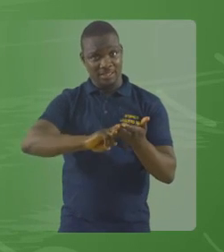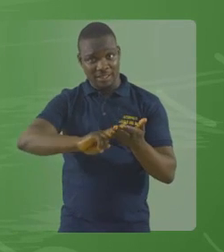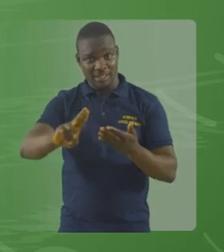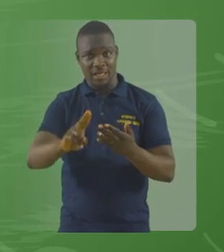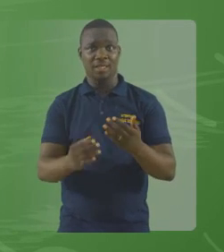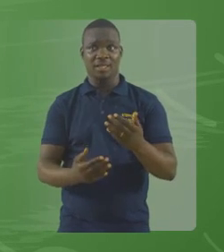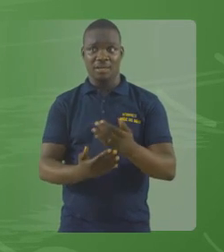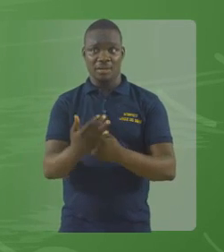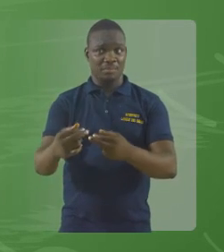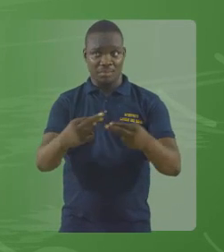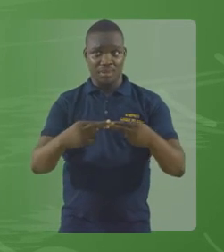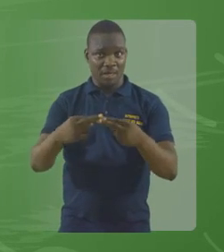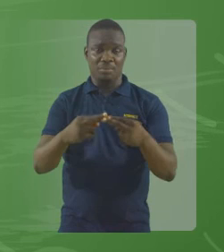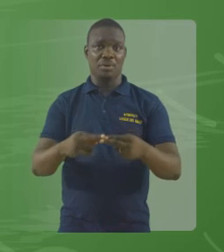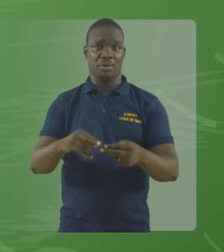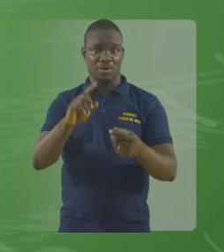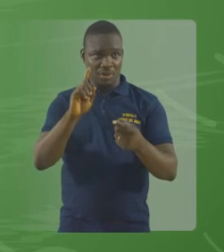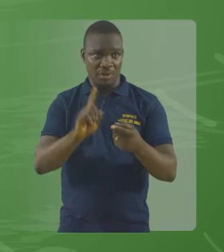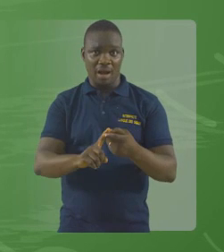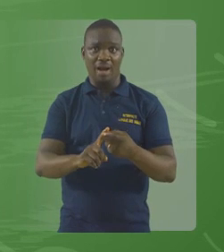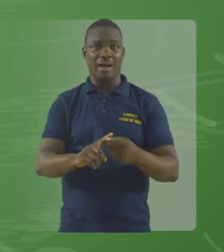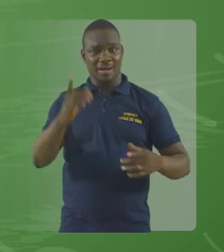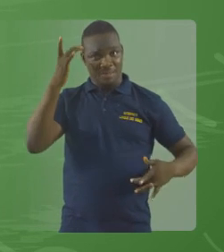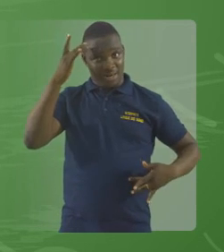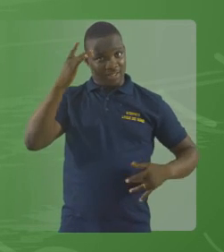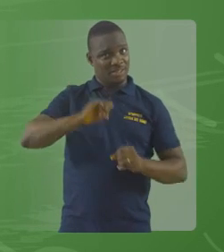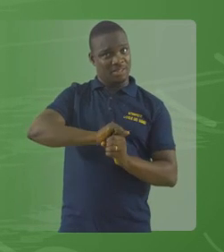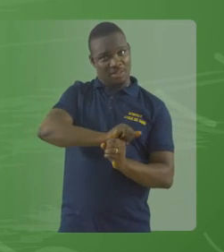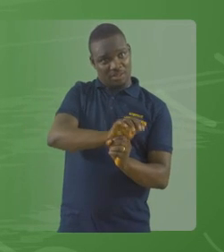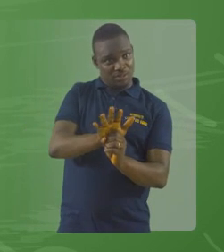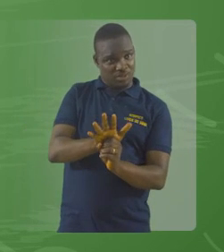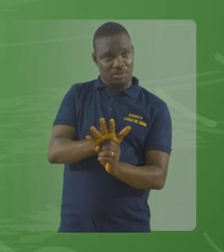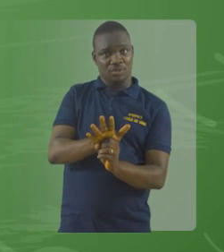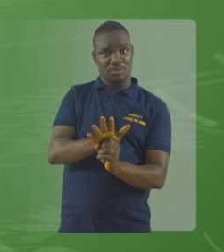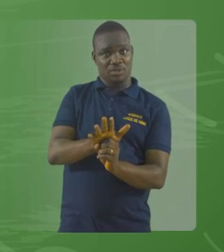par rapport à cette pandémie qui est